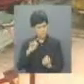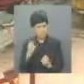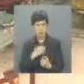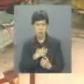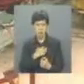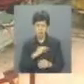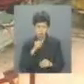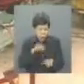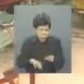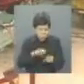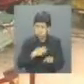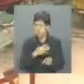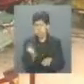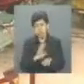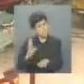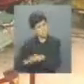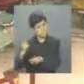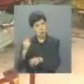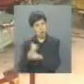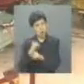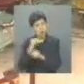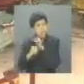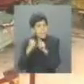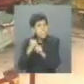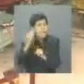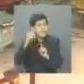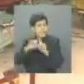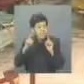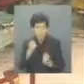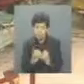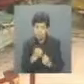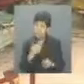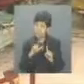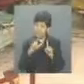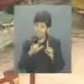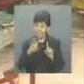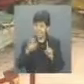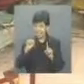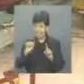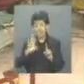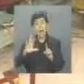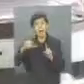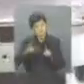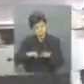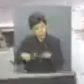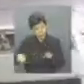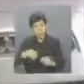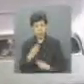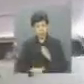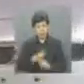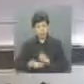ที่ถูกน้ำท่วมยังคงมีมากถ้าเทียบกับปีที่ผ่านมาที่ผลิตได้เพียง1ล้าน 450,000 คันเป็นยอดขายในประเท